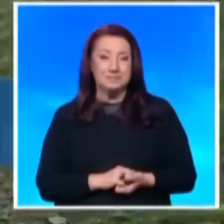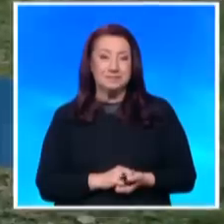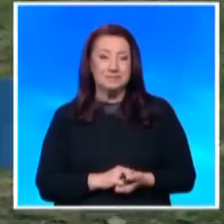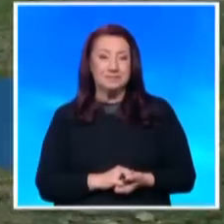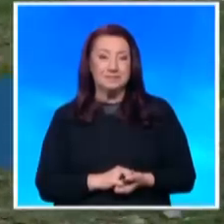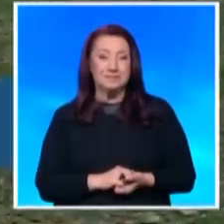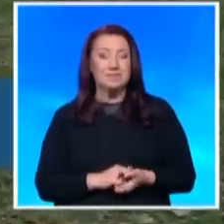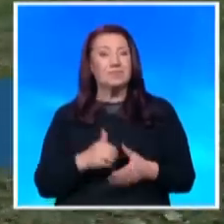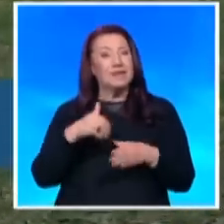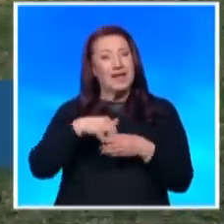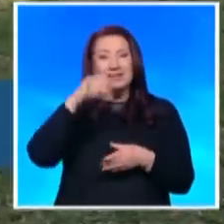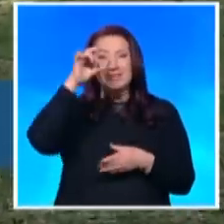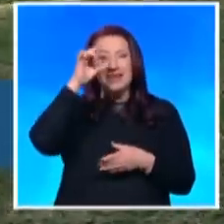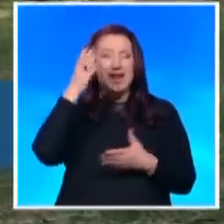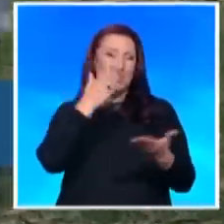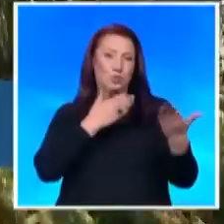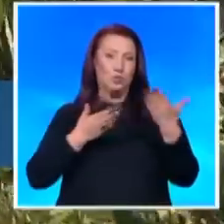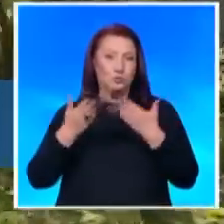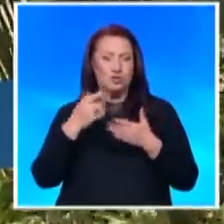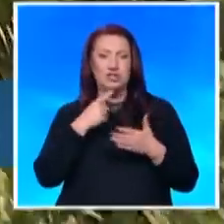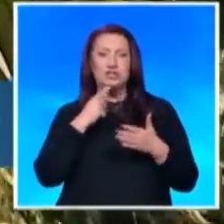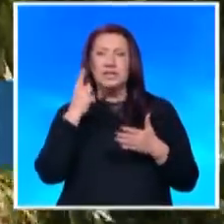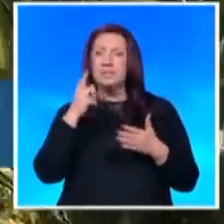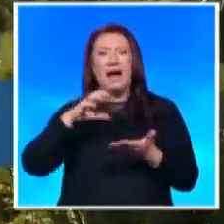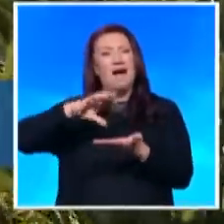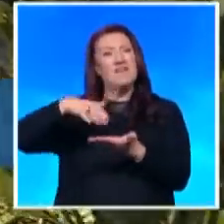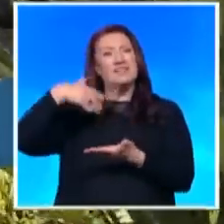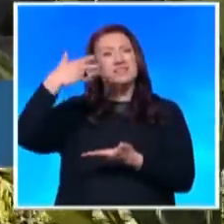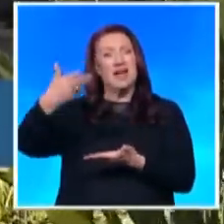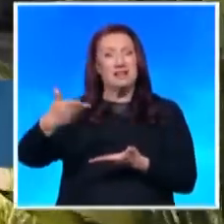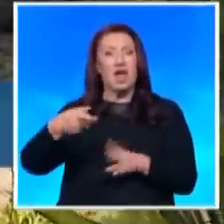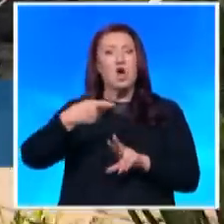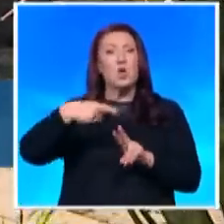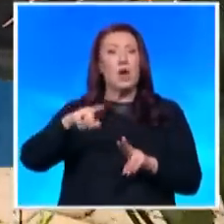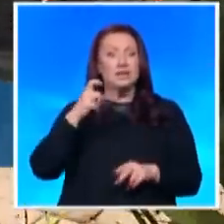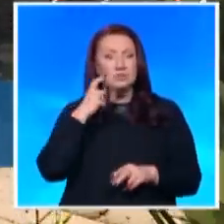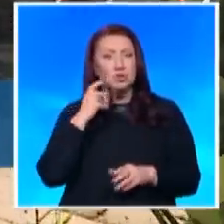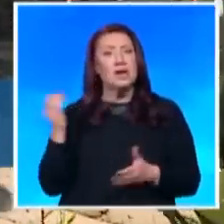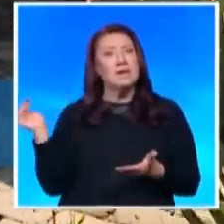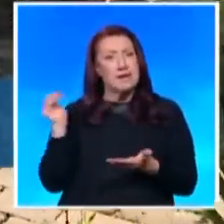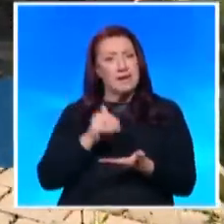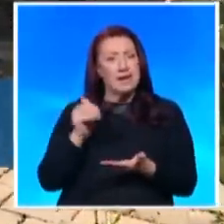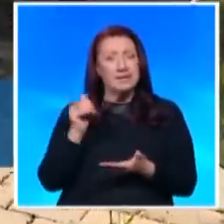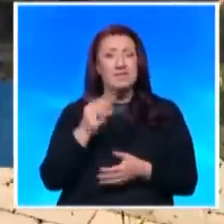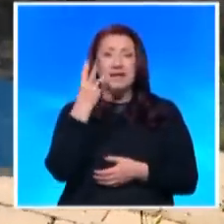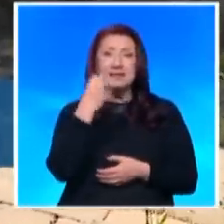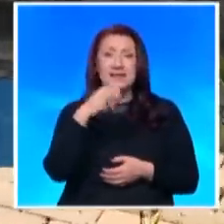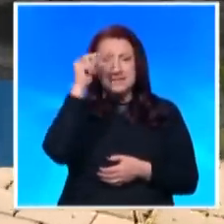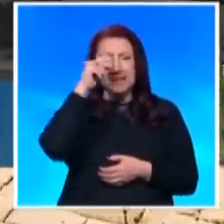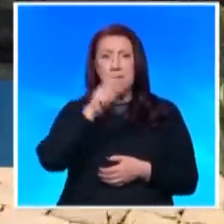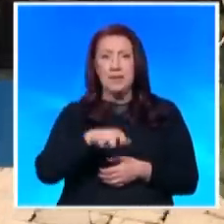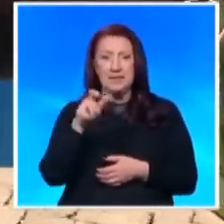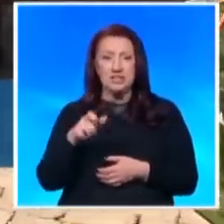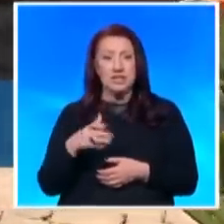В неделното училище в Мидранд, преградие на Йоханесбург, идват около 30 българчета. Имаш ли български приятелче, да?